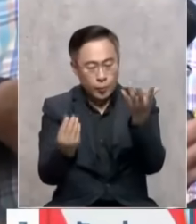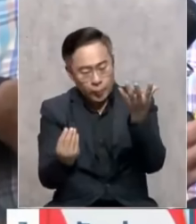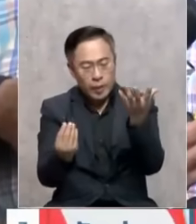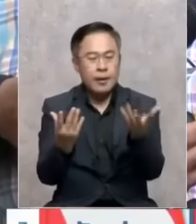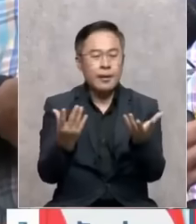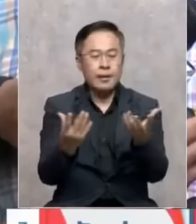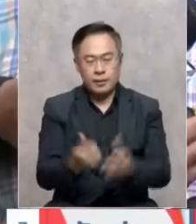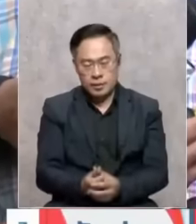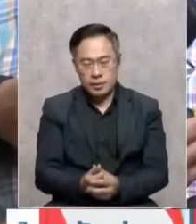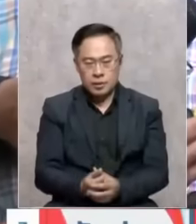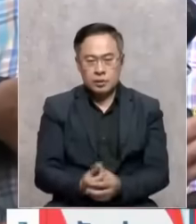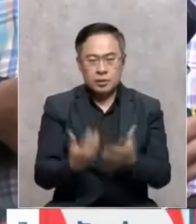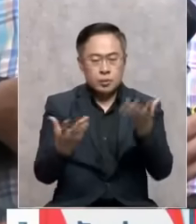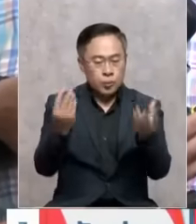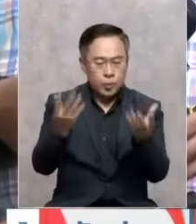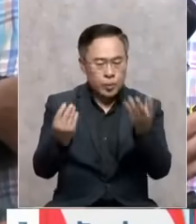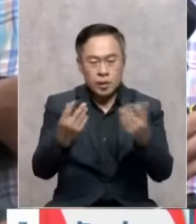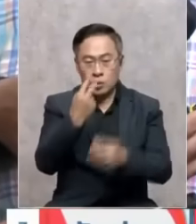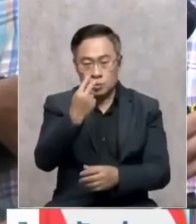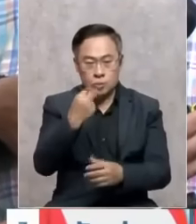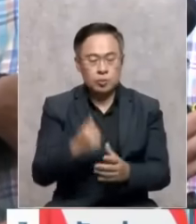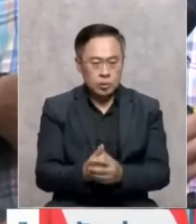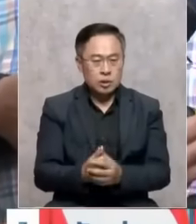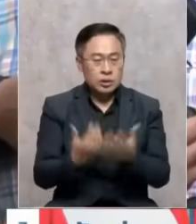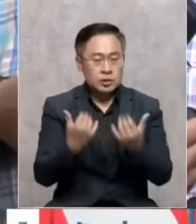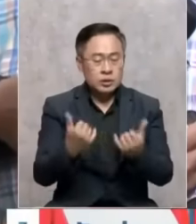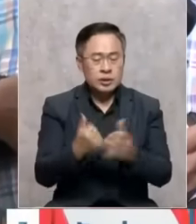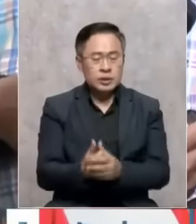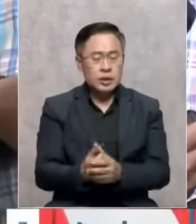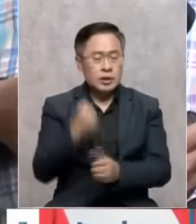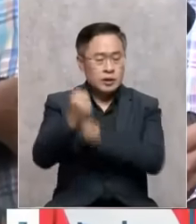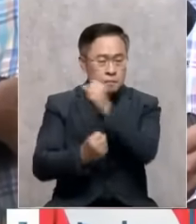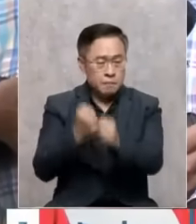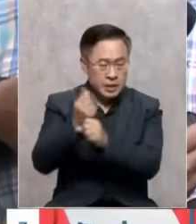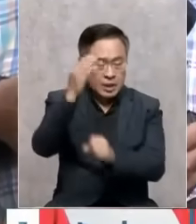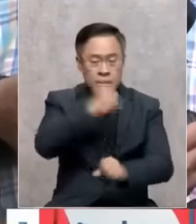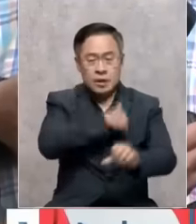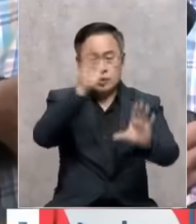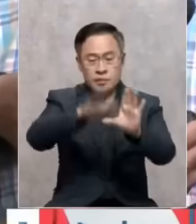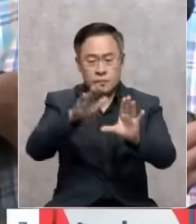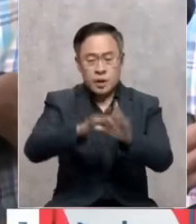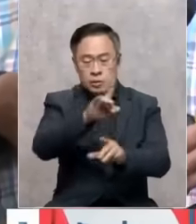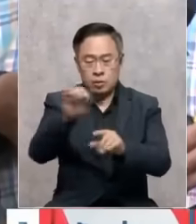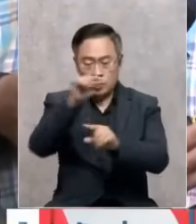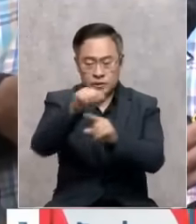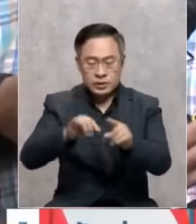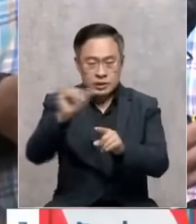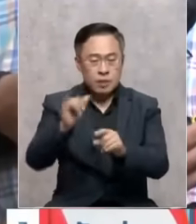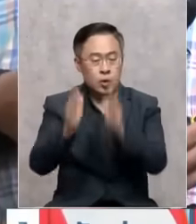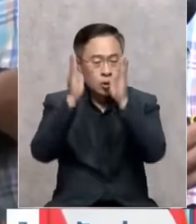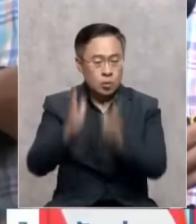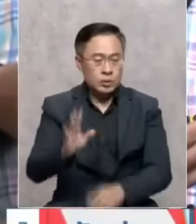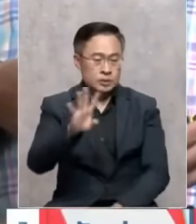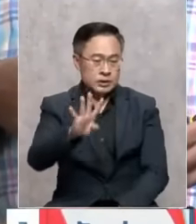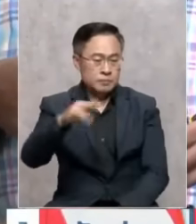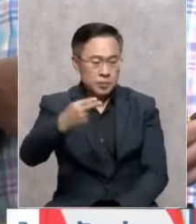การเกณฑ์ทหารเนี่ย บอกว่ายังสมัคร 100% ไม่ได ้ เพราะว่ายังขาดทหารเกณฑ์อีก 40,000 รายเนี่ยอันนี้ก็จะบอกก็ต้องย